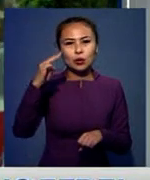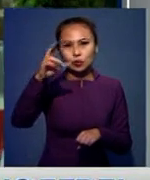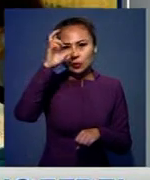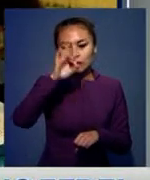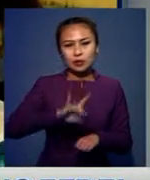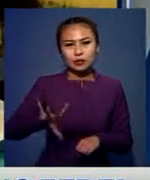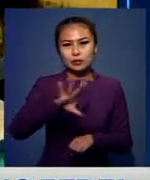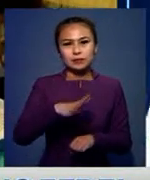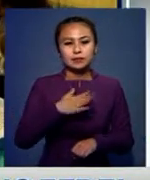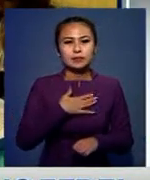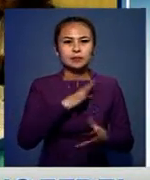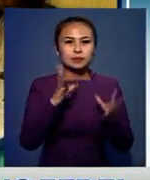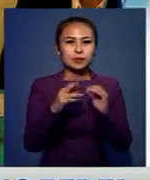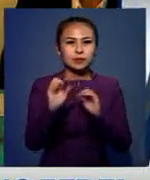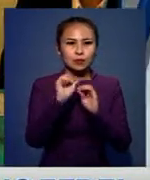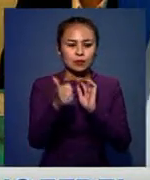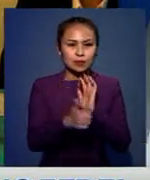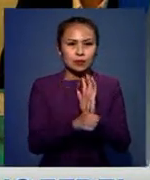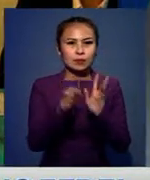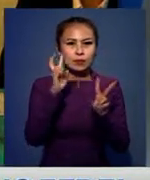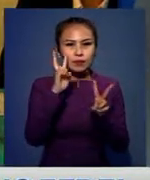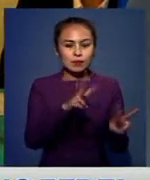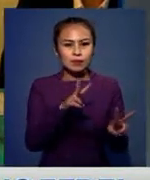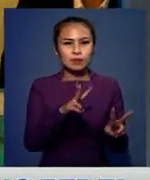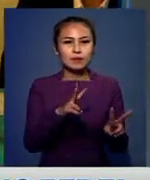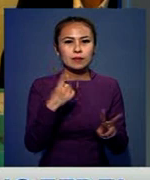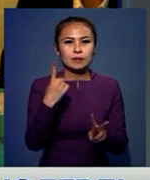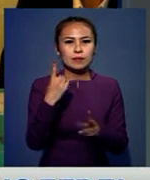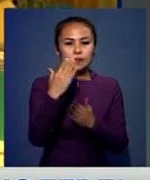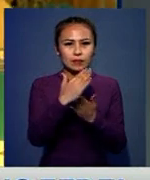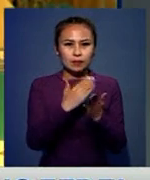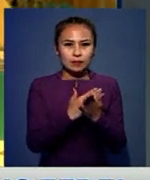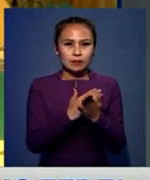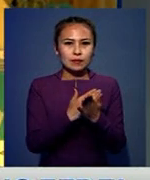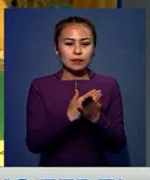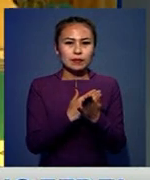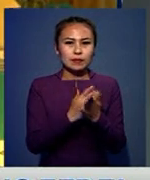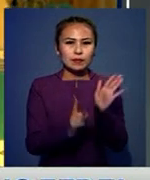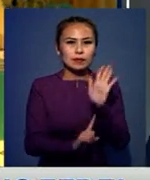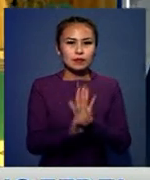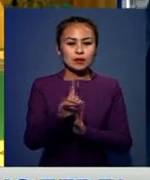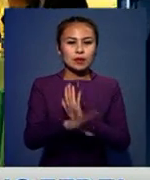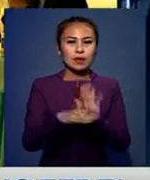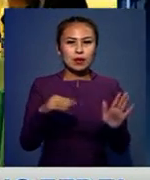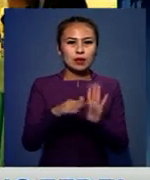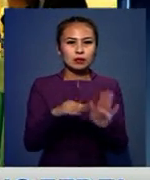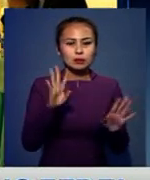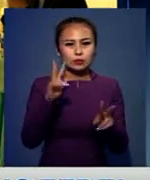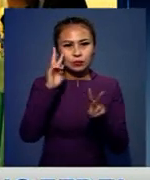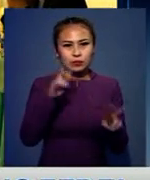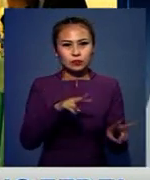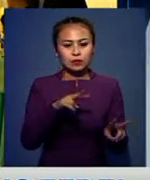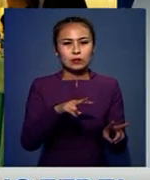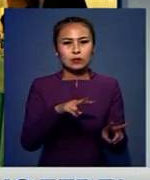Республикасында елімізге 16 бақылаушы мен бір бақ өкілі аттанып, сайлау үдерісін бақылауда.